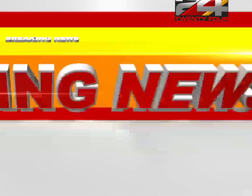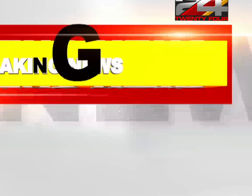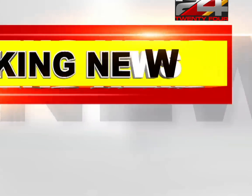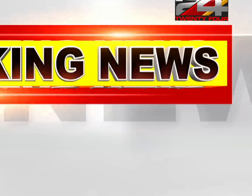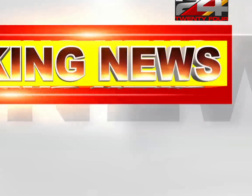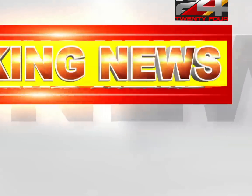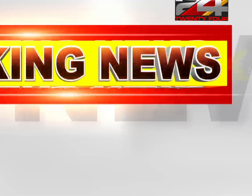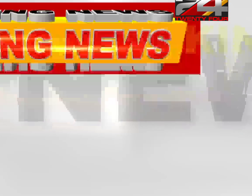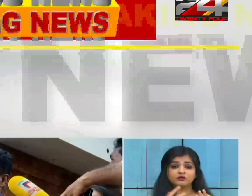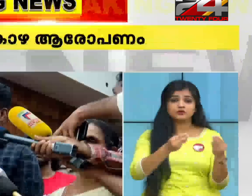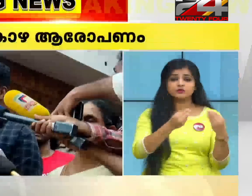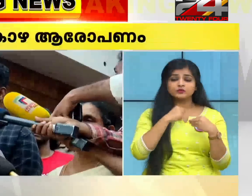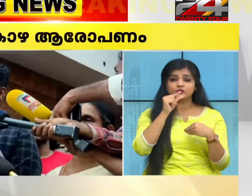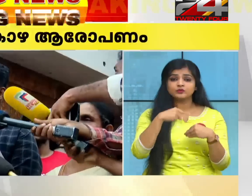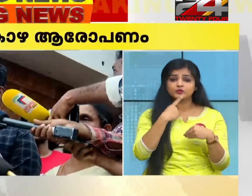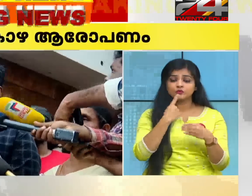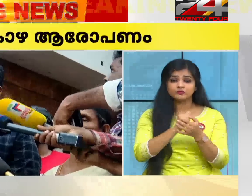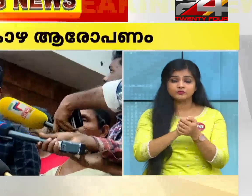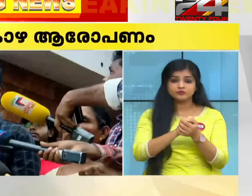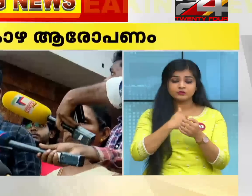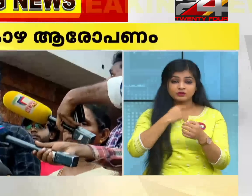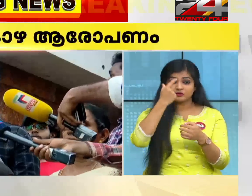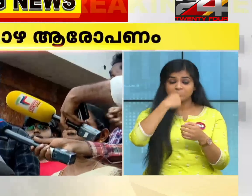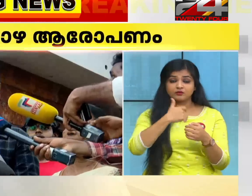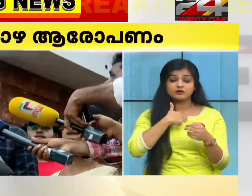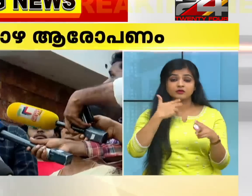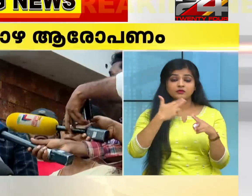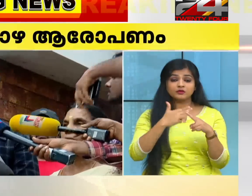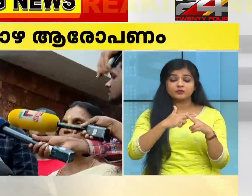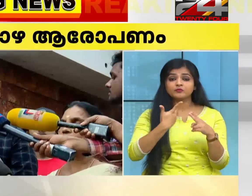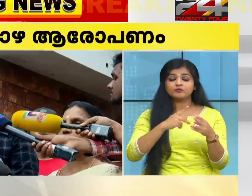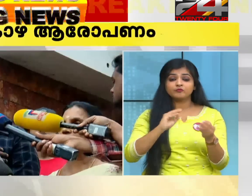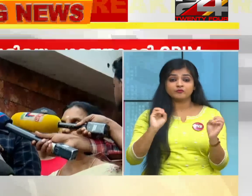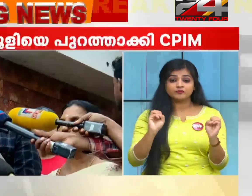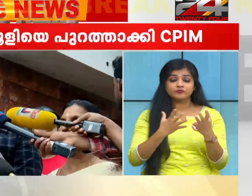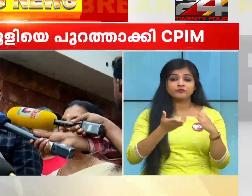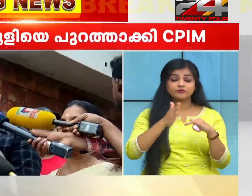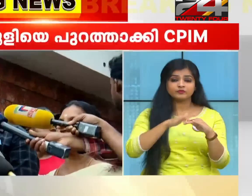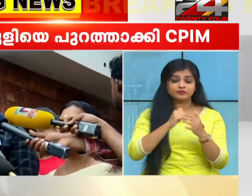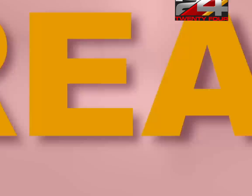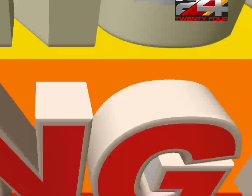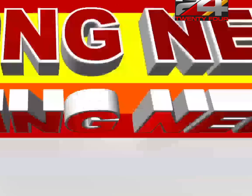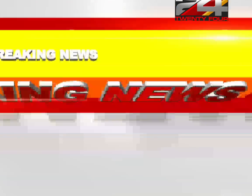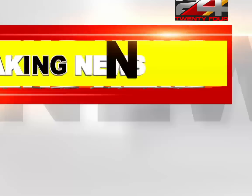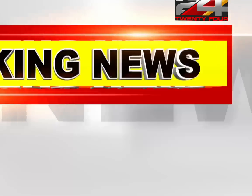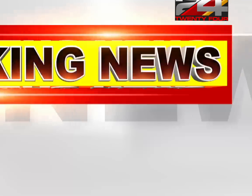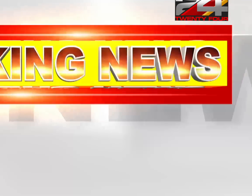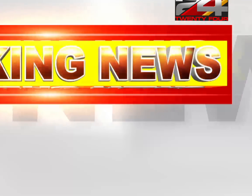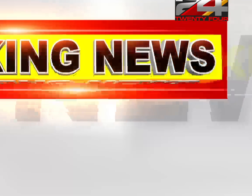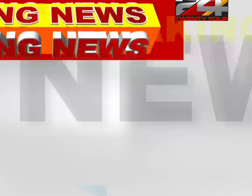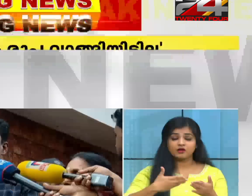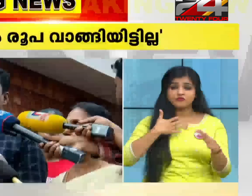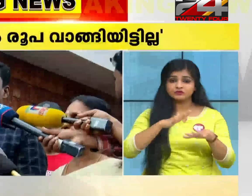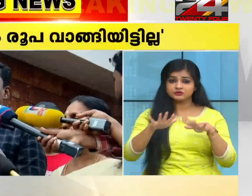ആരാണ്? എൻ്റെ മേൽവിലാസം നിങ്ങൾ മനസ്സിലാക്കേണ്ടത്, ഞാൻ ഈ പറയുന്ന ഇത്രയും കാലമായിട്ട് ജീവിച്ചുകൊണ്ടിരിക്കുന്ന